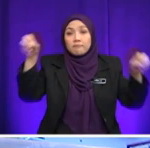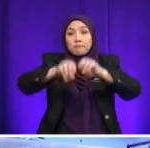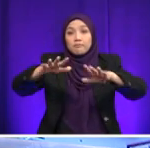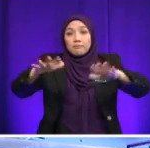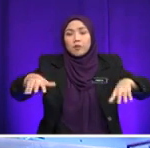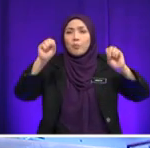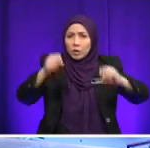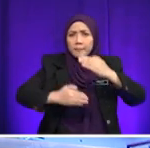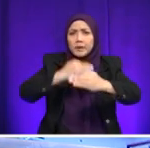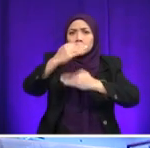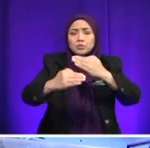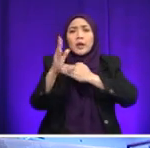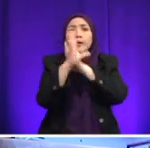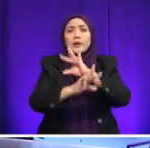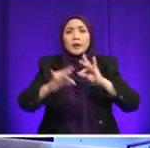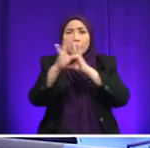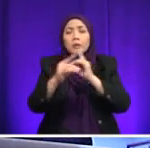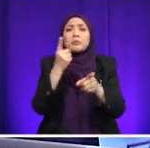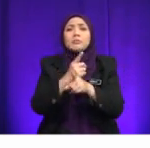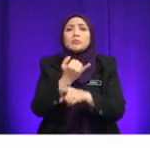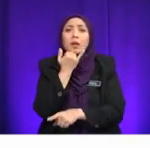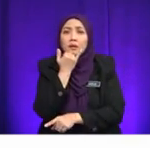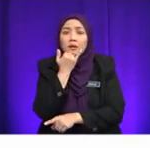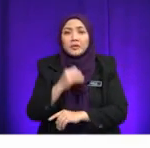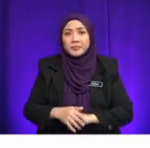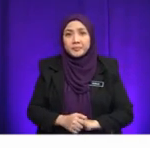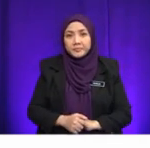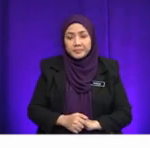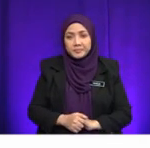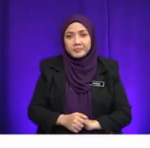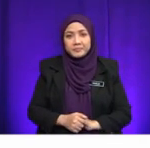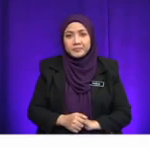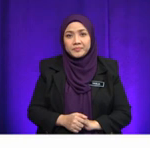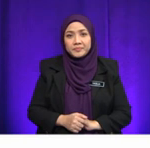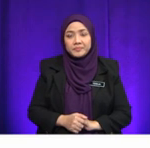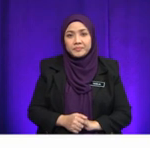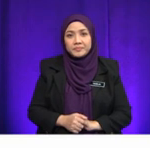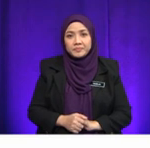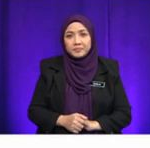Negeri Ini betul atau salah silahkan jawaban anda